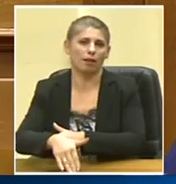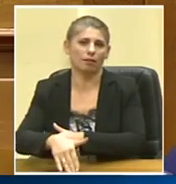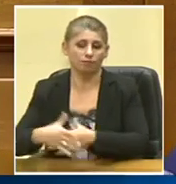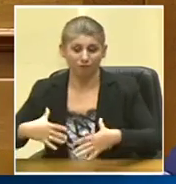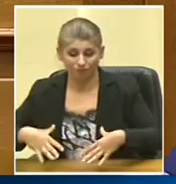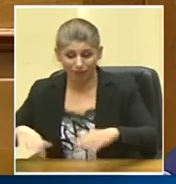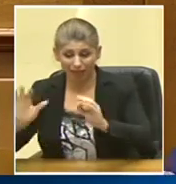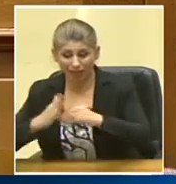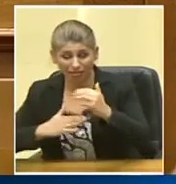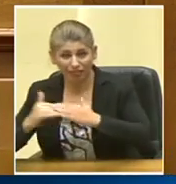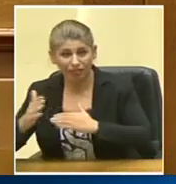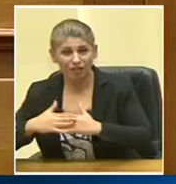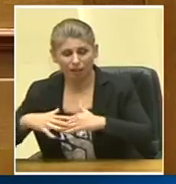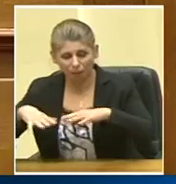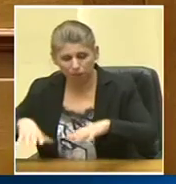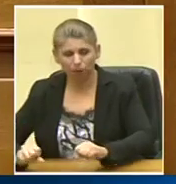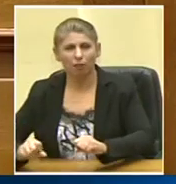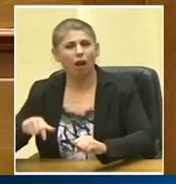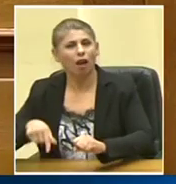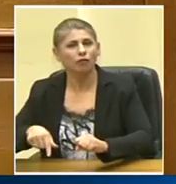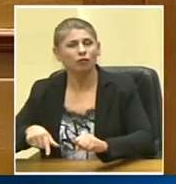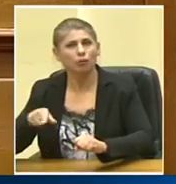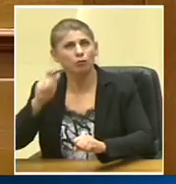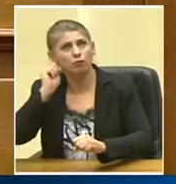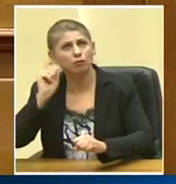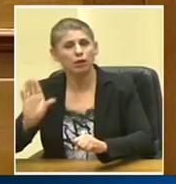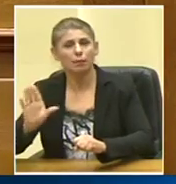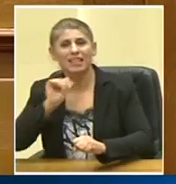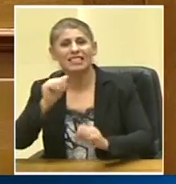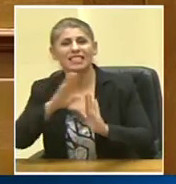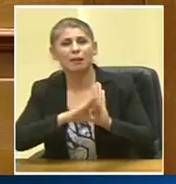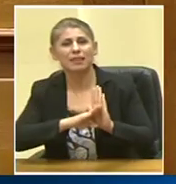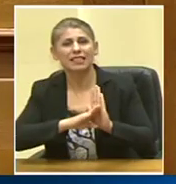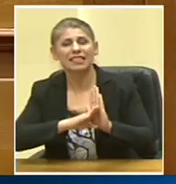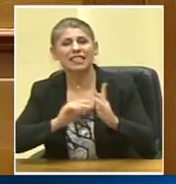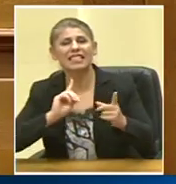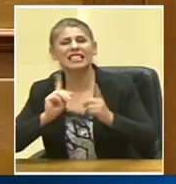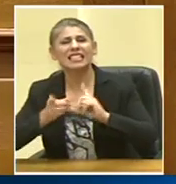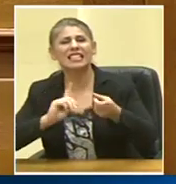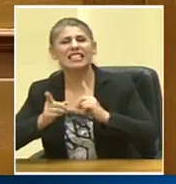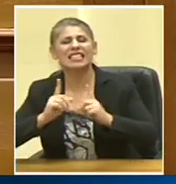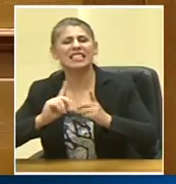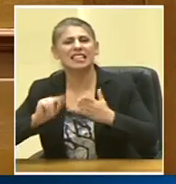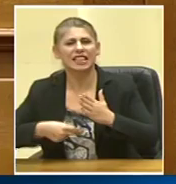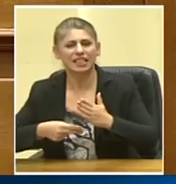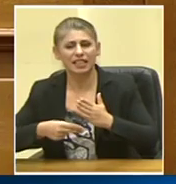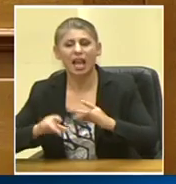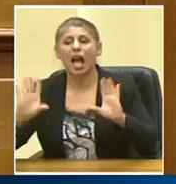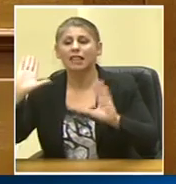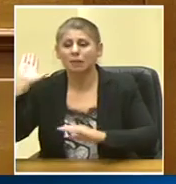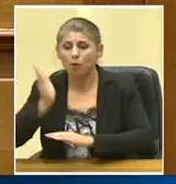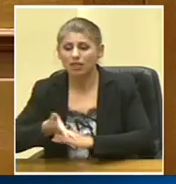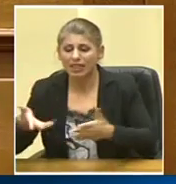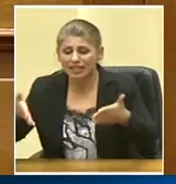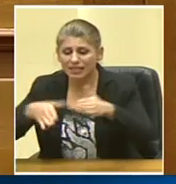Εγκαθιδρύθηκε αυτό που εμείς ονομάζουμε συνταγματική συνθήκη της ατιμωρησίας και της συγκάλυψης